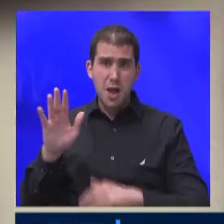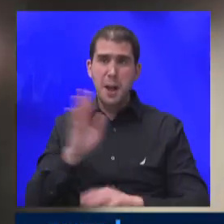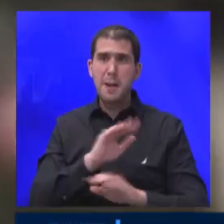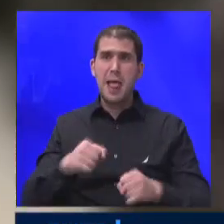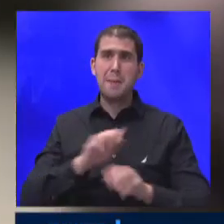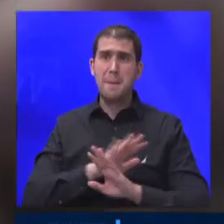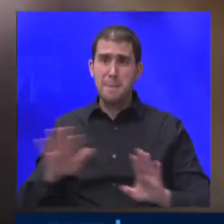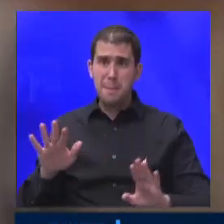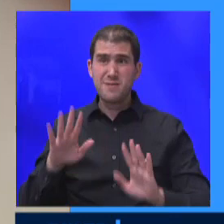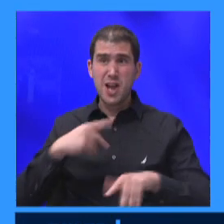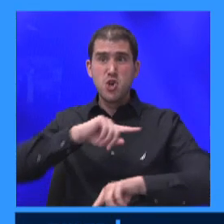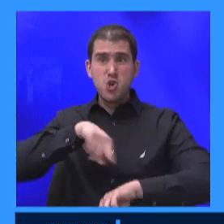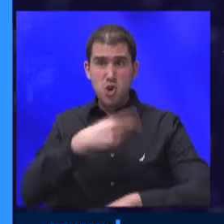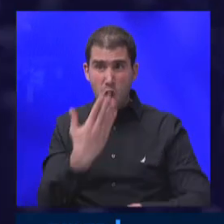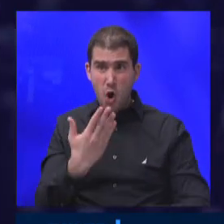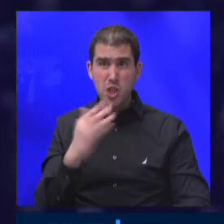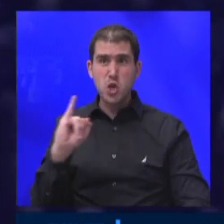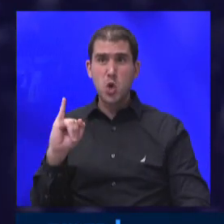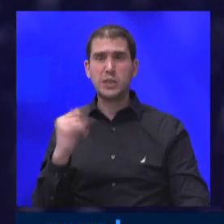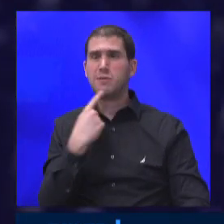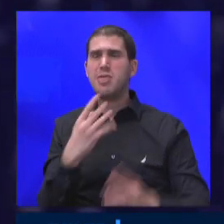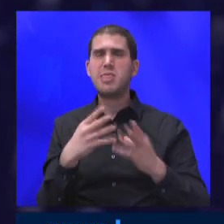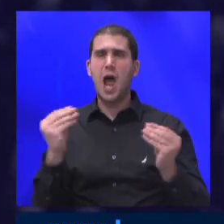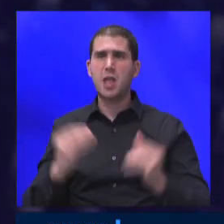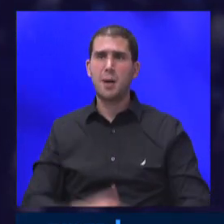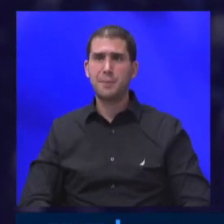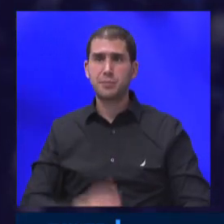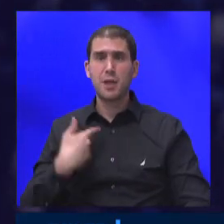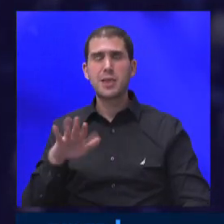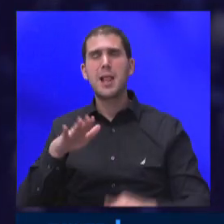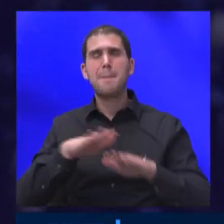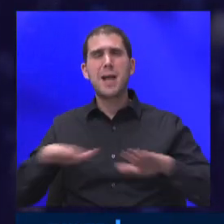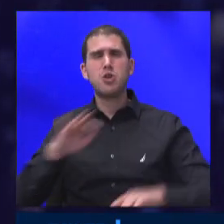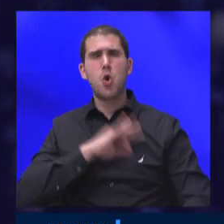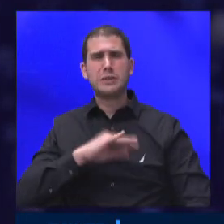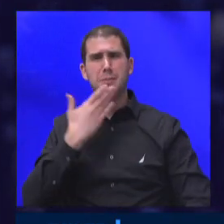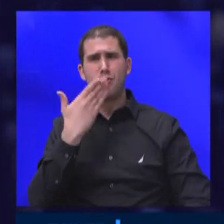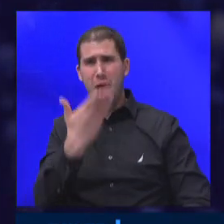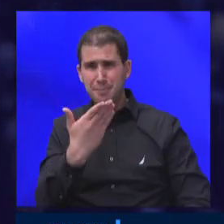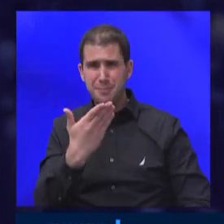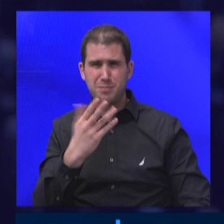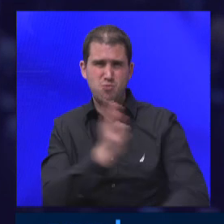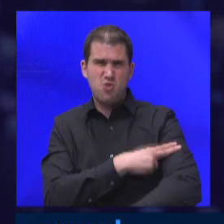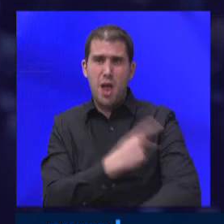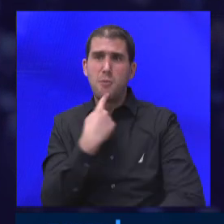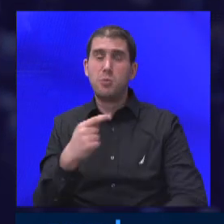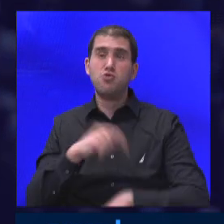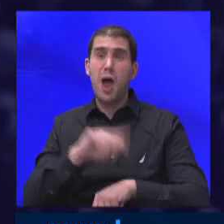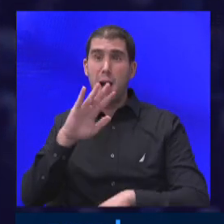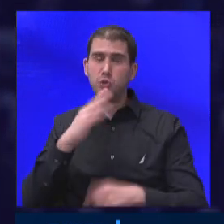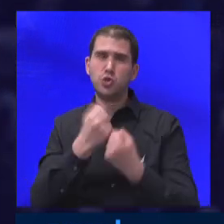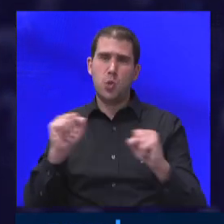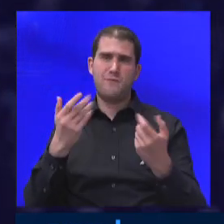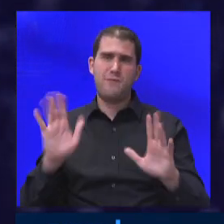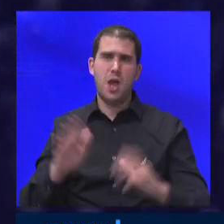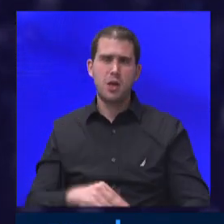שעות, יוסף הוכרז נהדר. הלכתי למגרש הרוסים, והם אמרו שבשעה 5 כבר שחררו אותו. אז